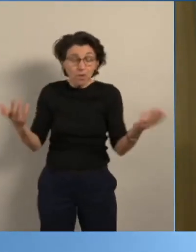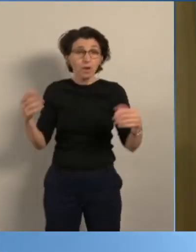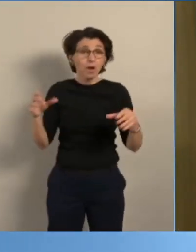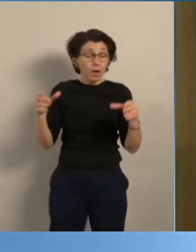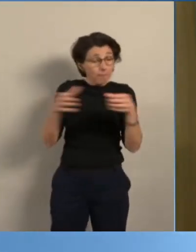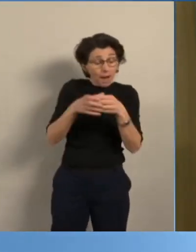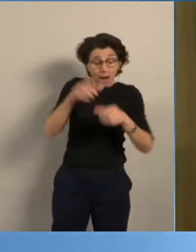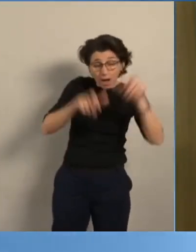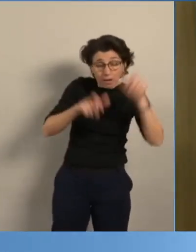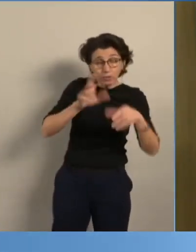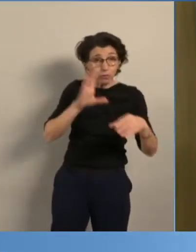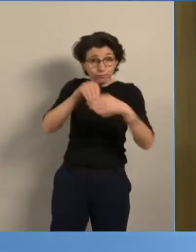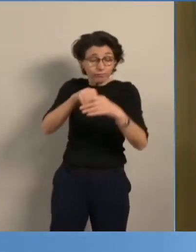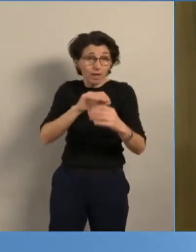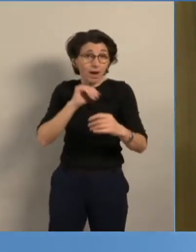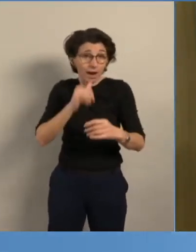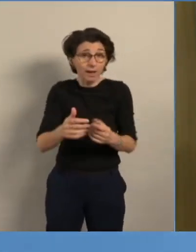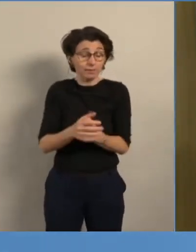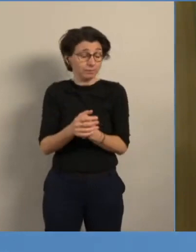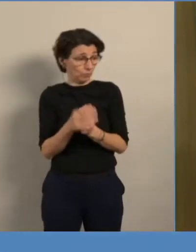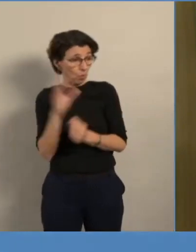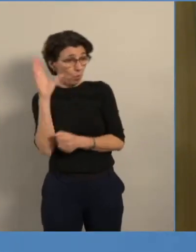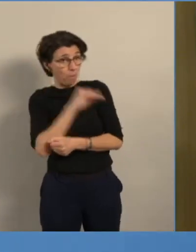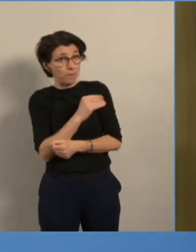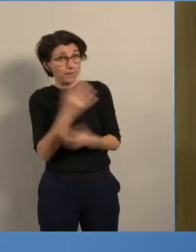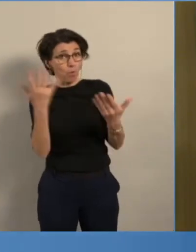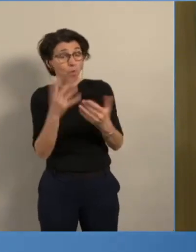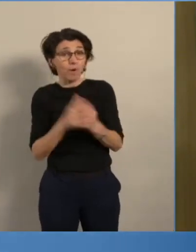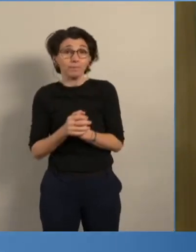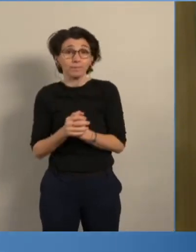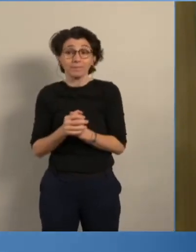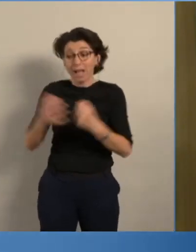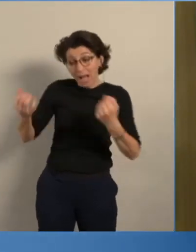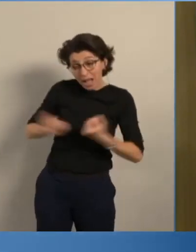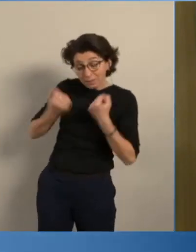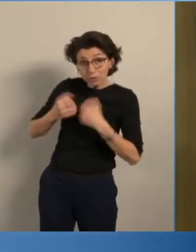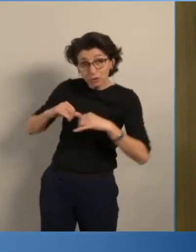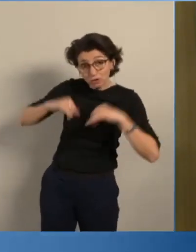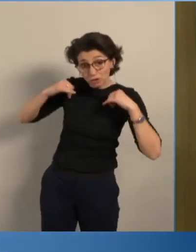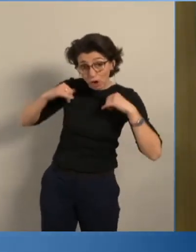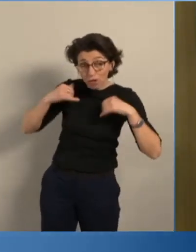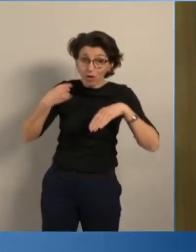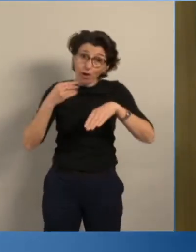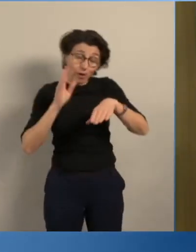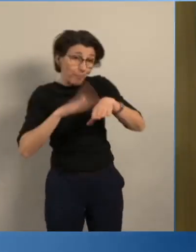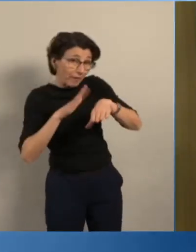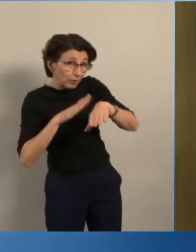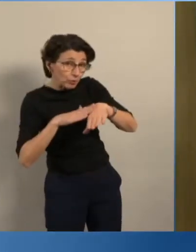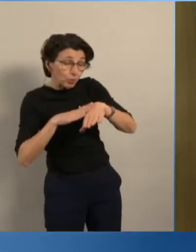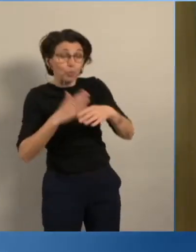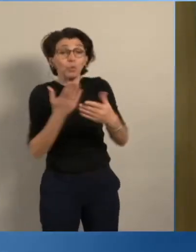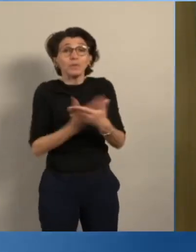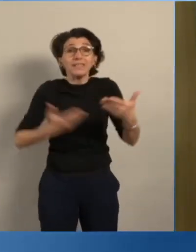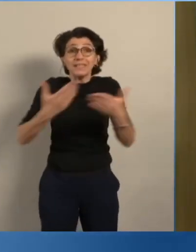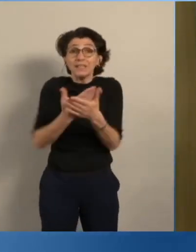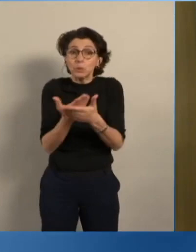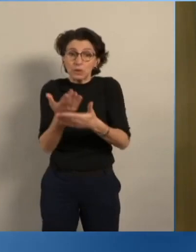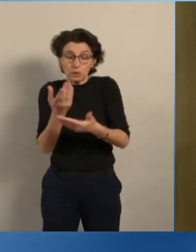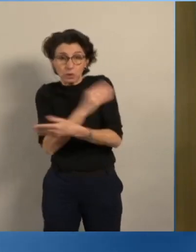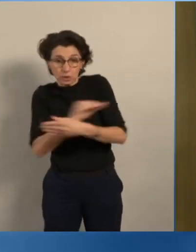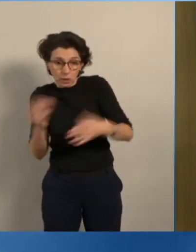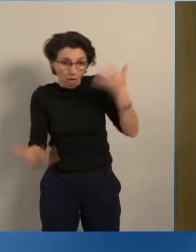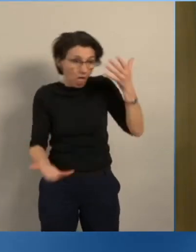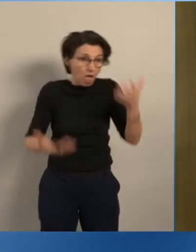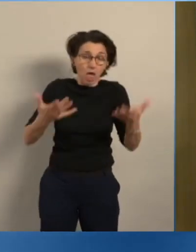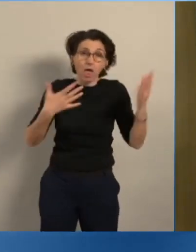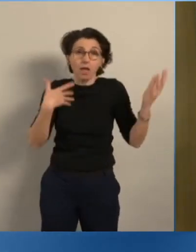Vous oubliez, je pense, le lien qu'il peut y avoir entre l'animation jeunesse, la prévention et la situation d'insécurité qu'il peut y avoir